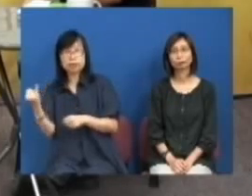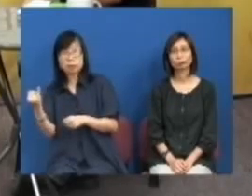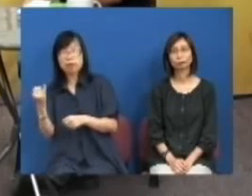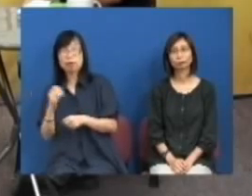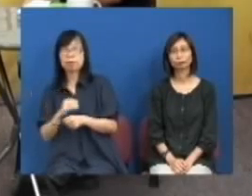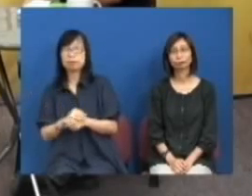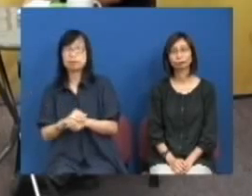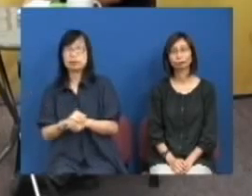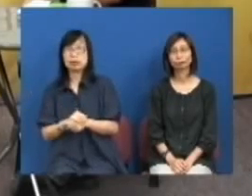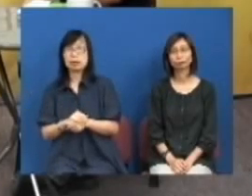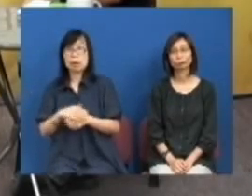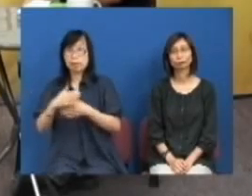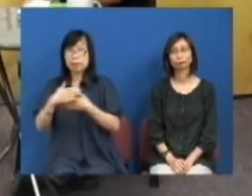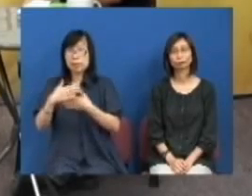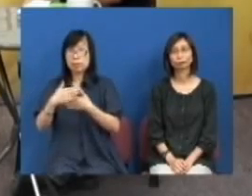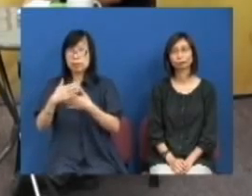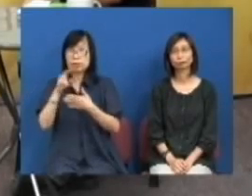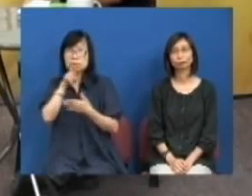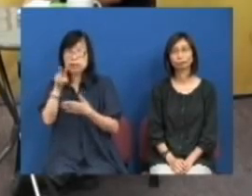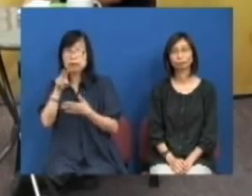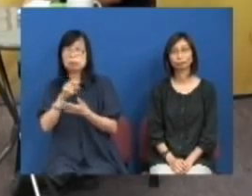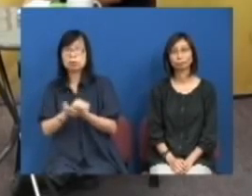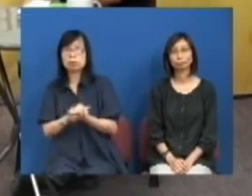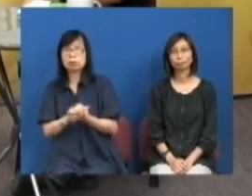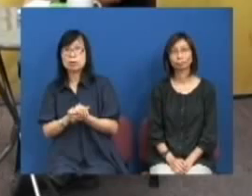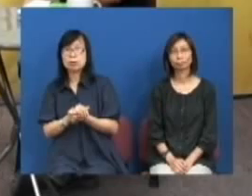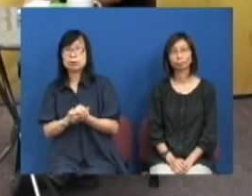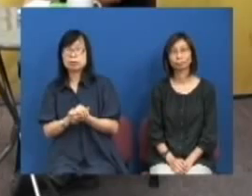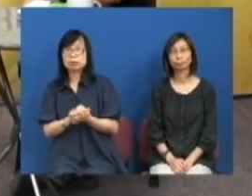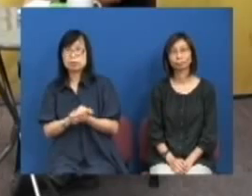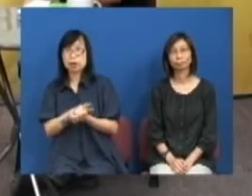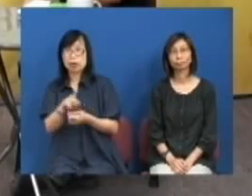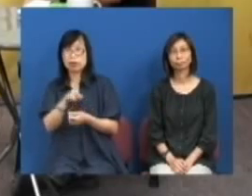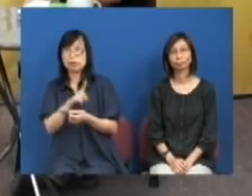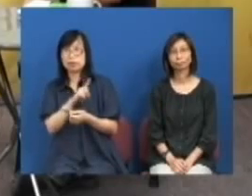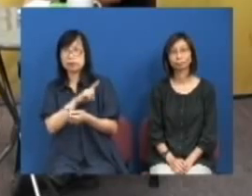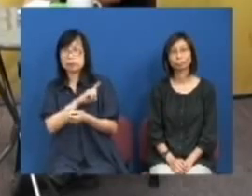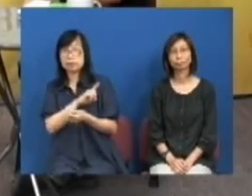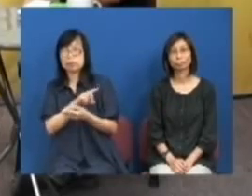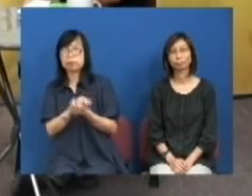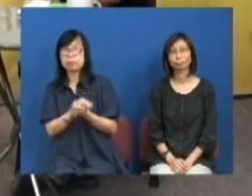即係只要表面上好亂就搞唔掂啊！所以其實呢個挑動，即係佢哋自己